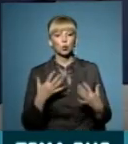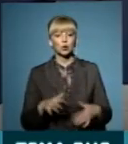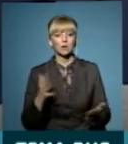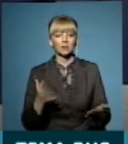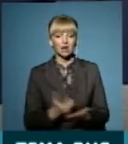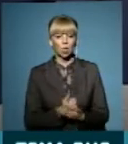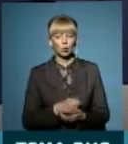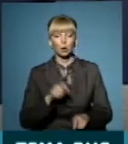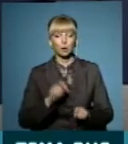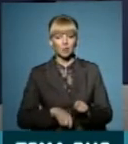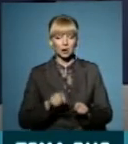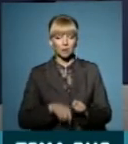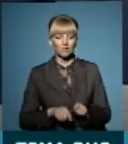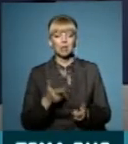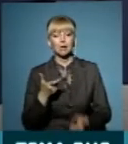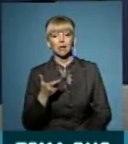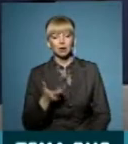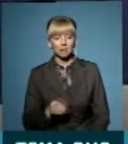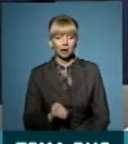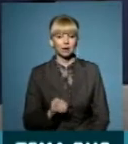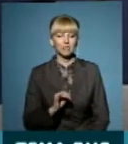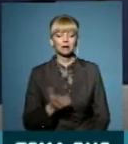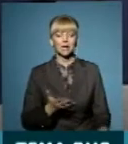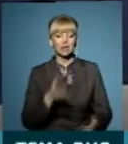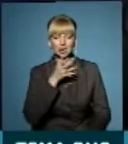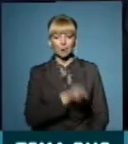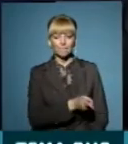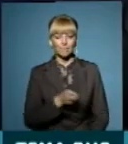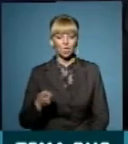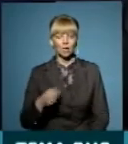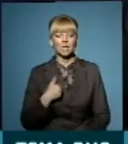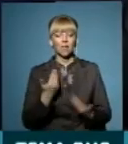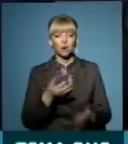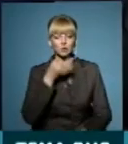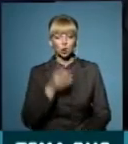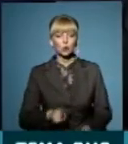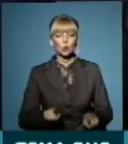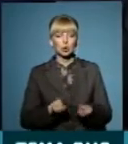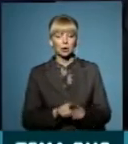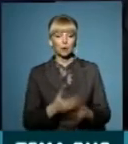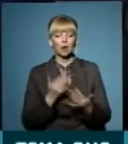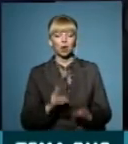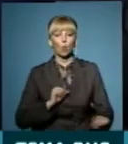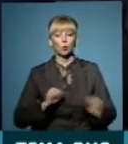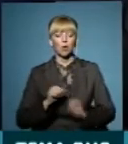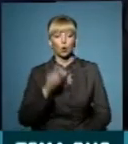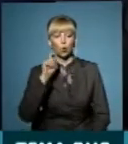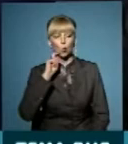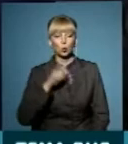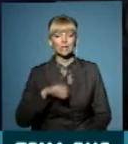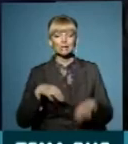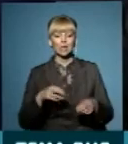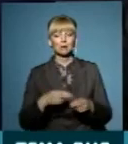вдалося перевірити, де і за який період? Ну, я вам скажу так, що ми, як управління Укртрансбезпеки